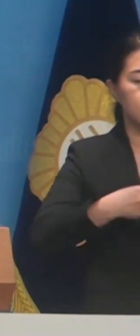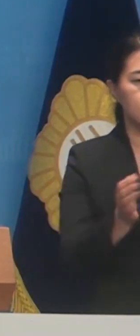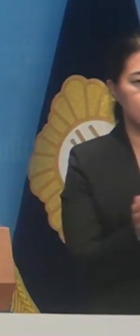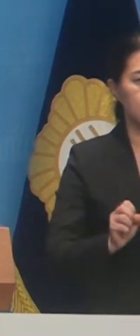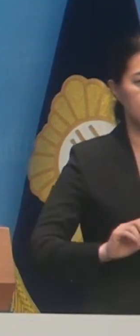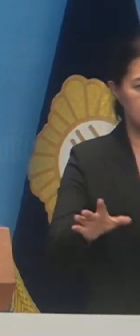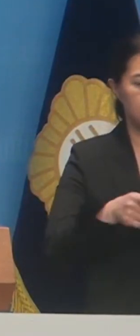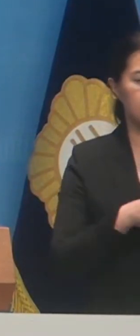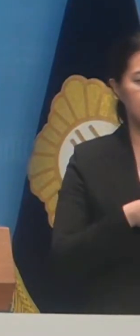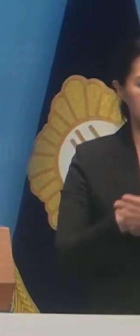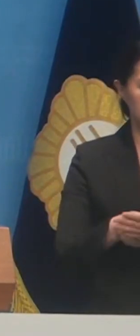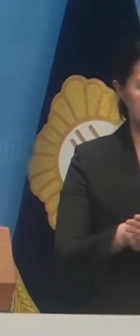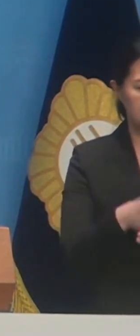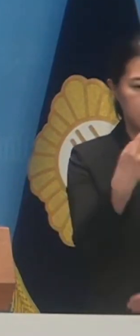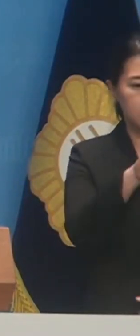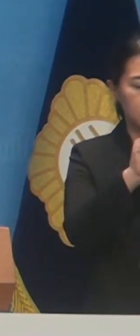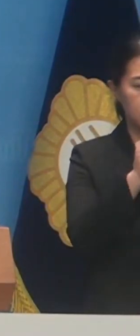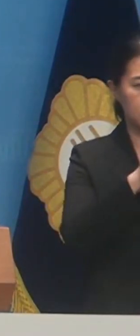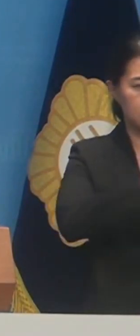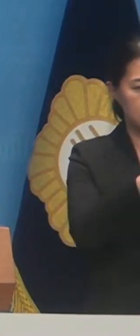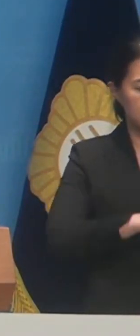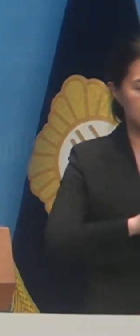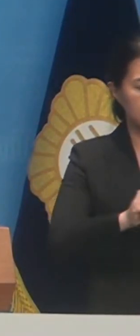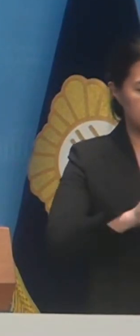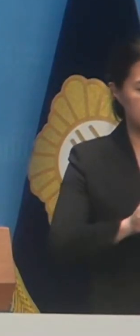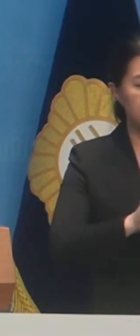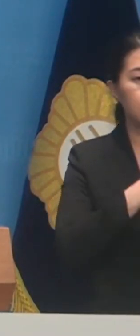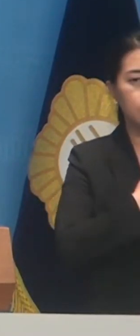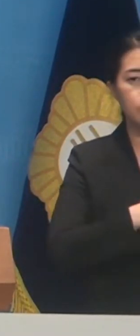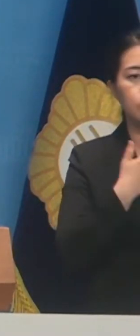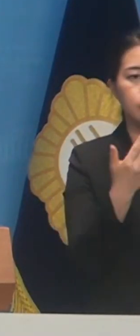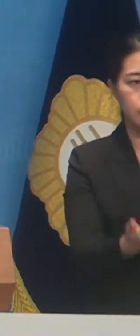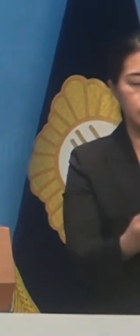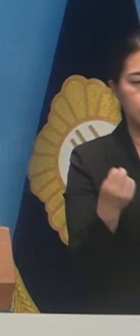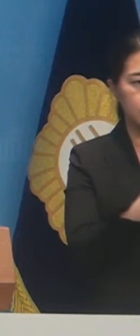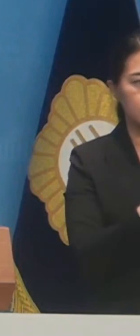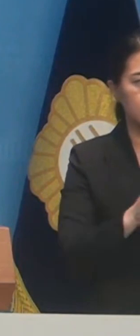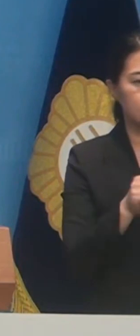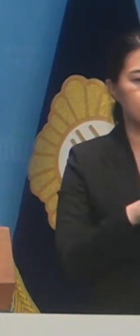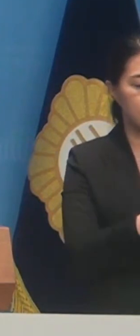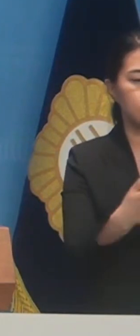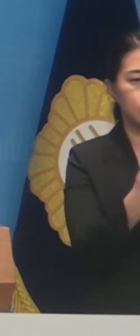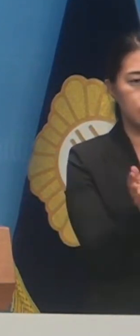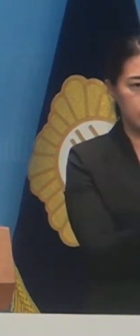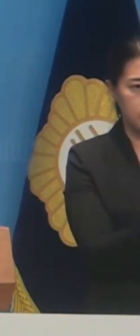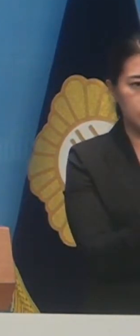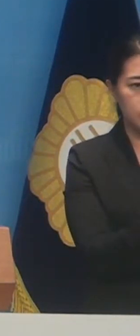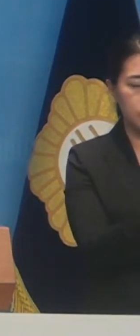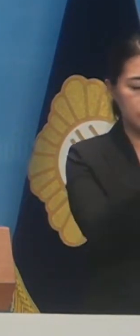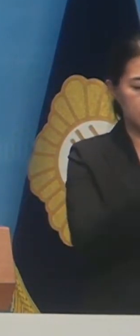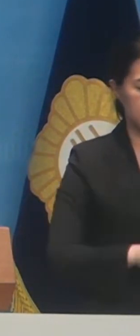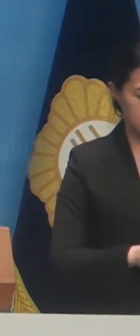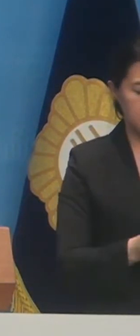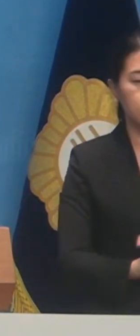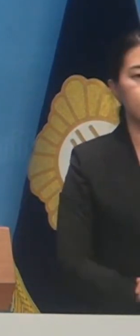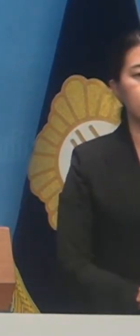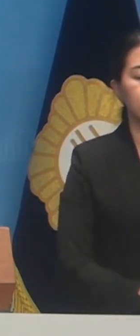국민의힘 해산 청구 1000만인 서명운동 진행 안내 및 국민추진단 안내에 대한 기자회견입니다.